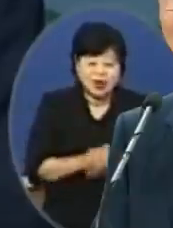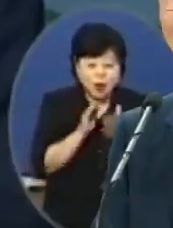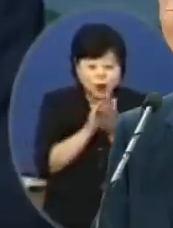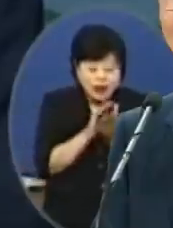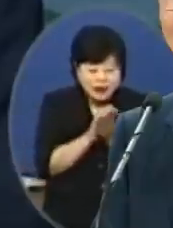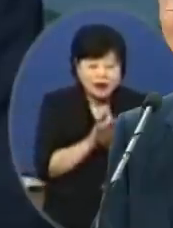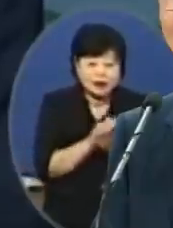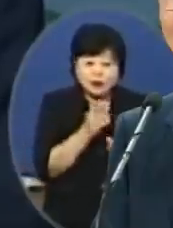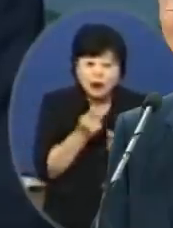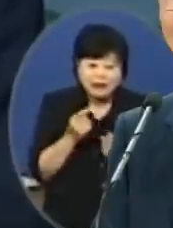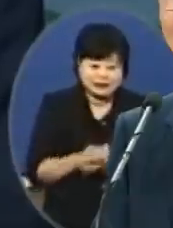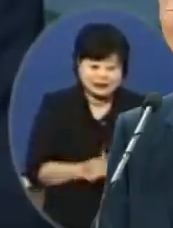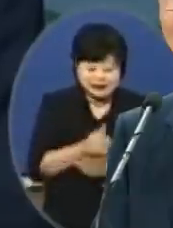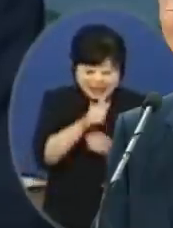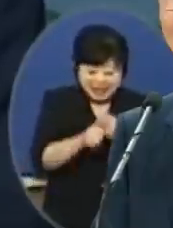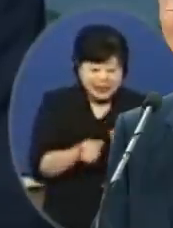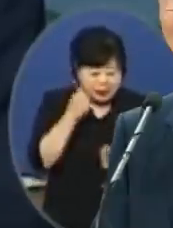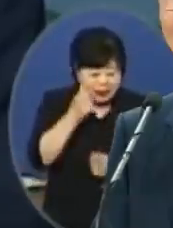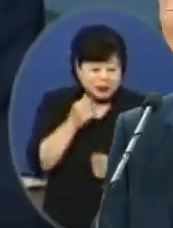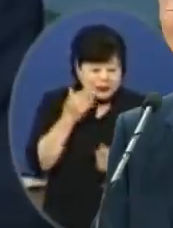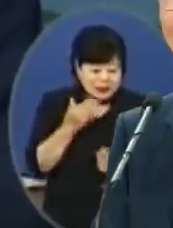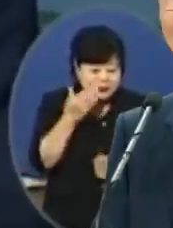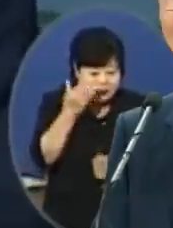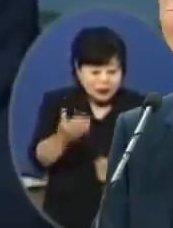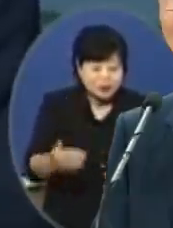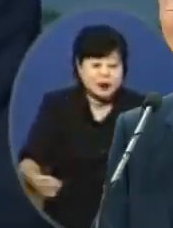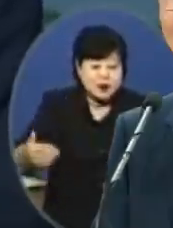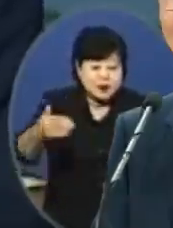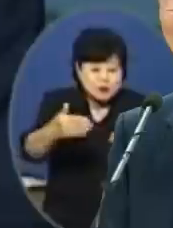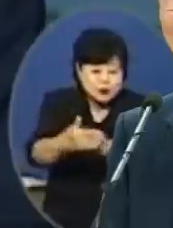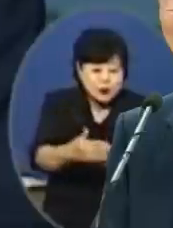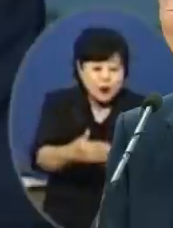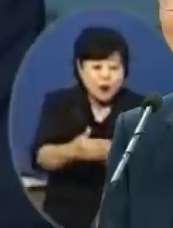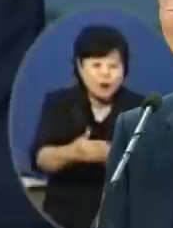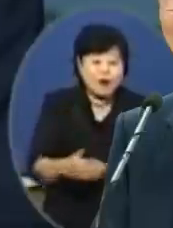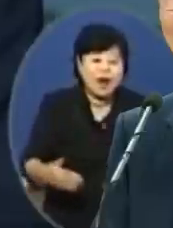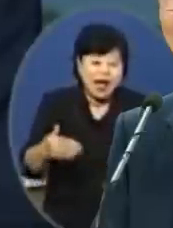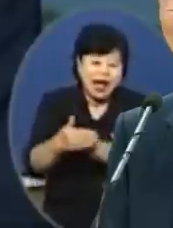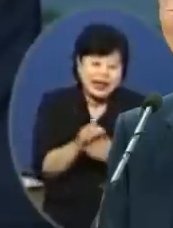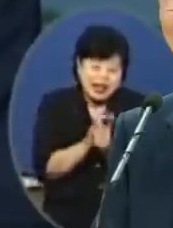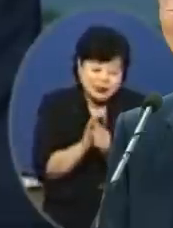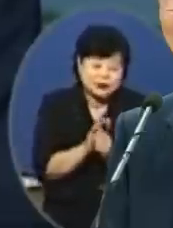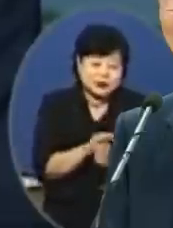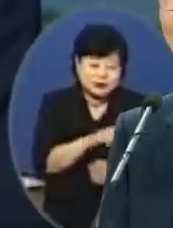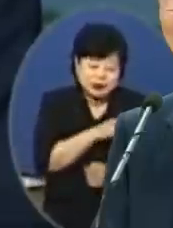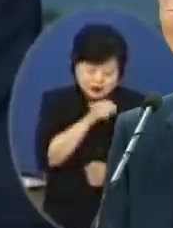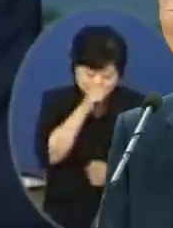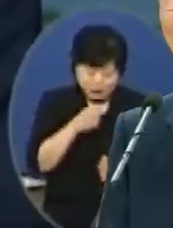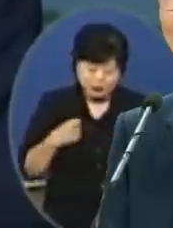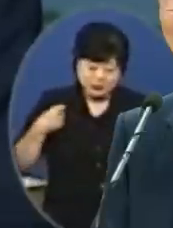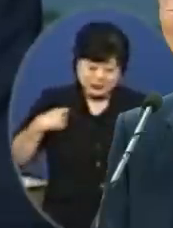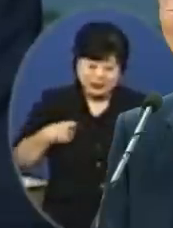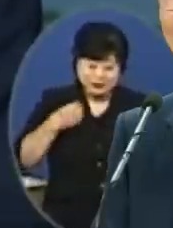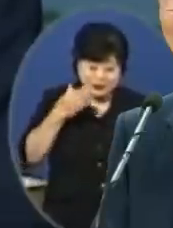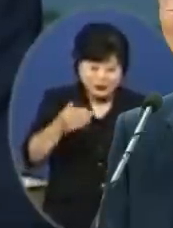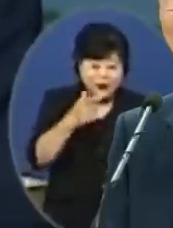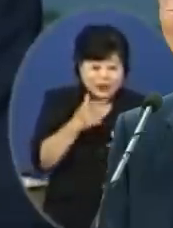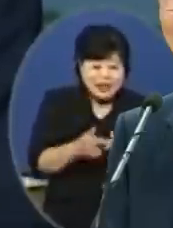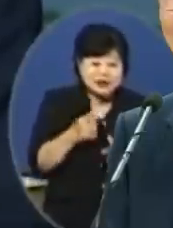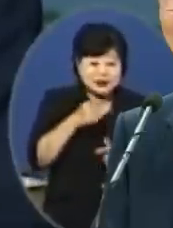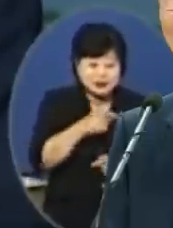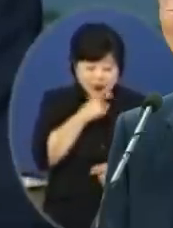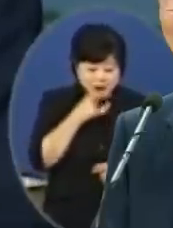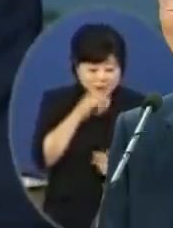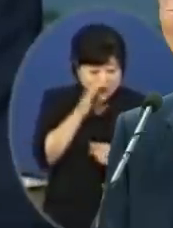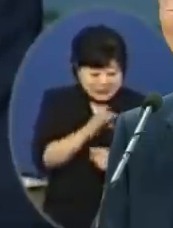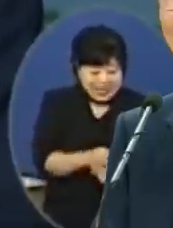환영을 해주신 것처럼 하나님 아버지께서 여러분을 품어서 안아주시고 제일 좋은 옷을 입히십니다. 예수 그리스도의